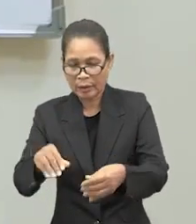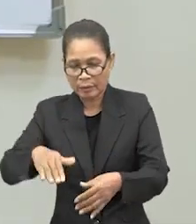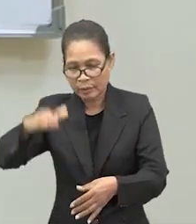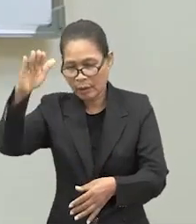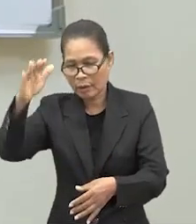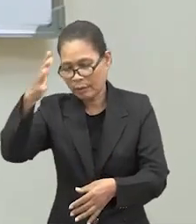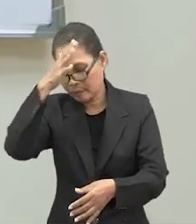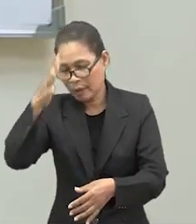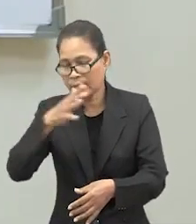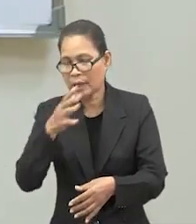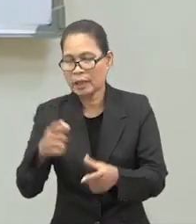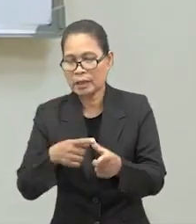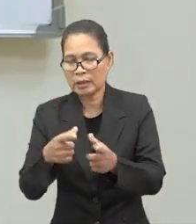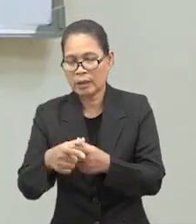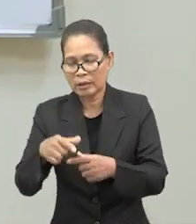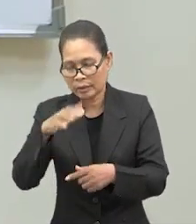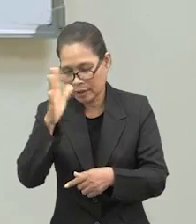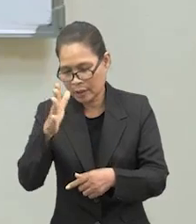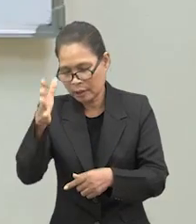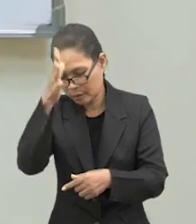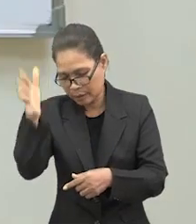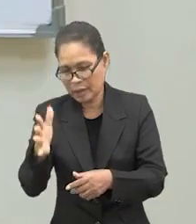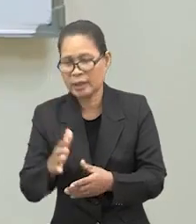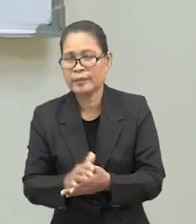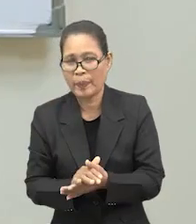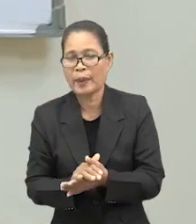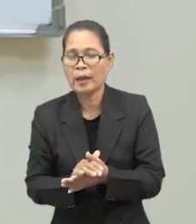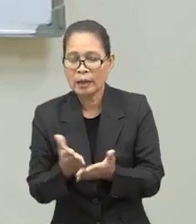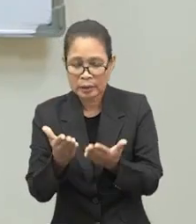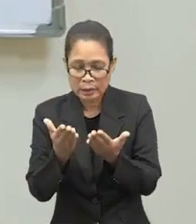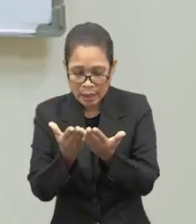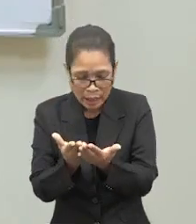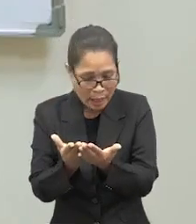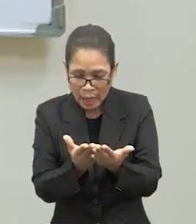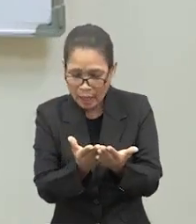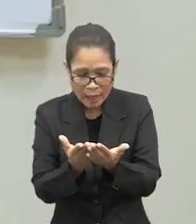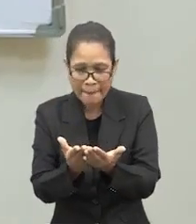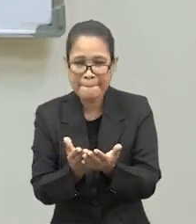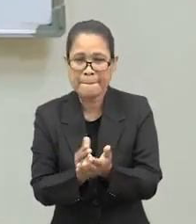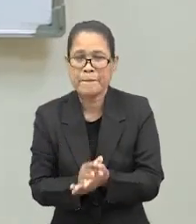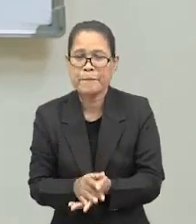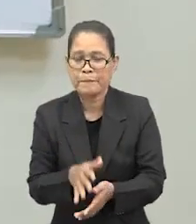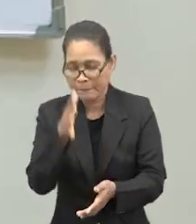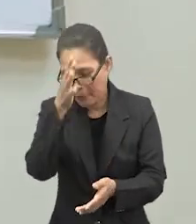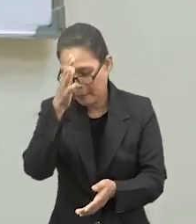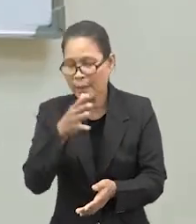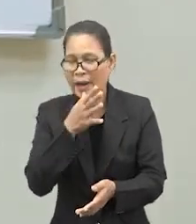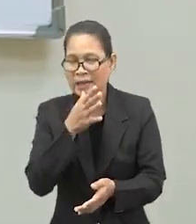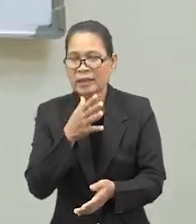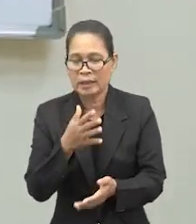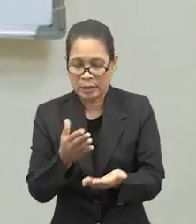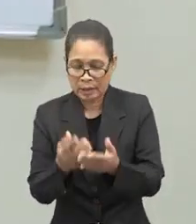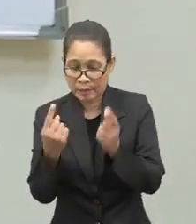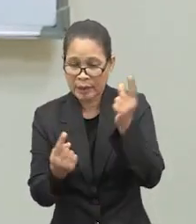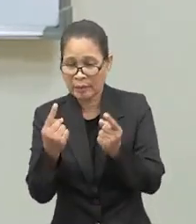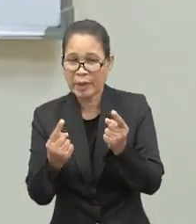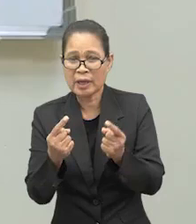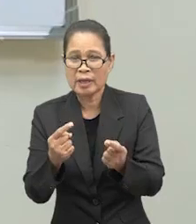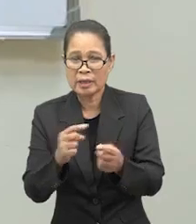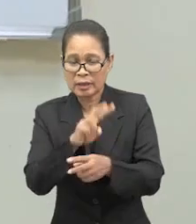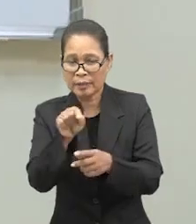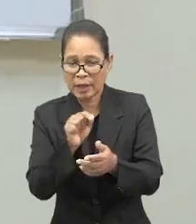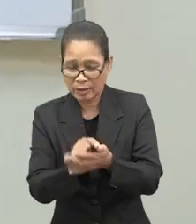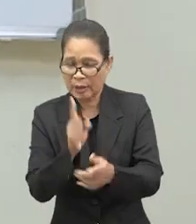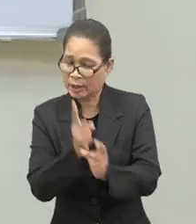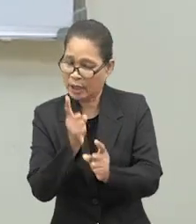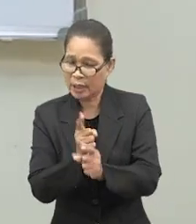con giờ từ ao bón rước mùi cỏ pa mạ rước mùi cỏ lục ta lục gì còn anh ta đó àn ta pa mạ mạ